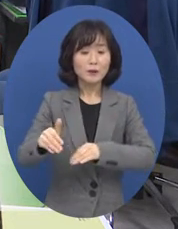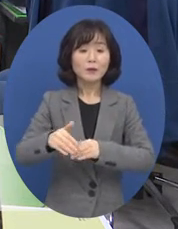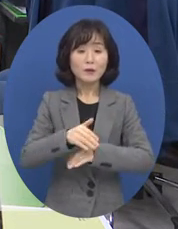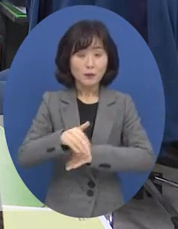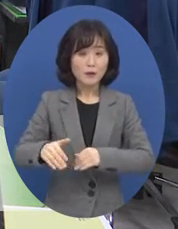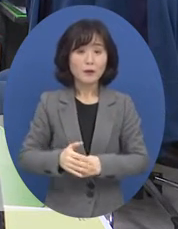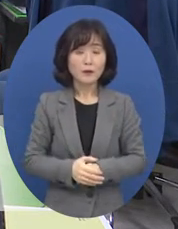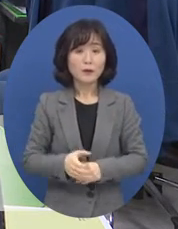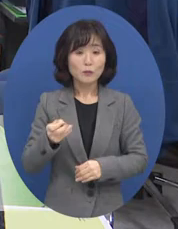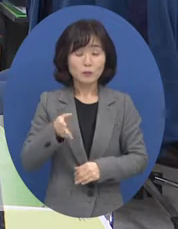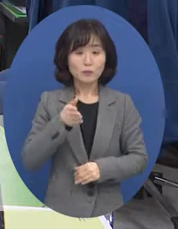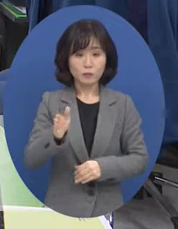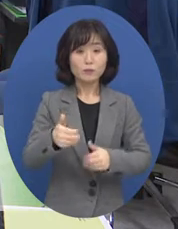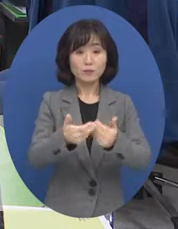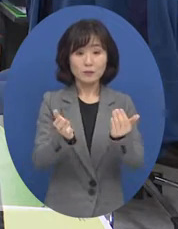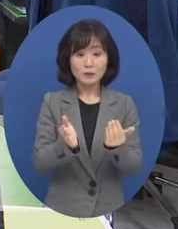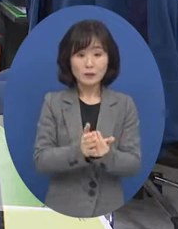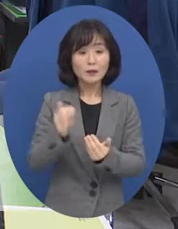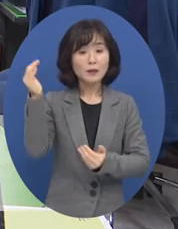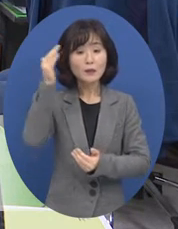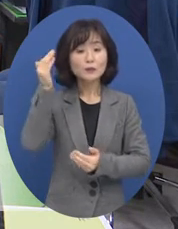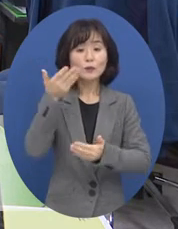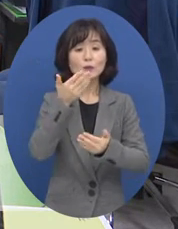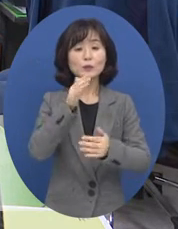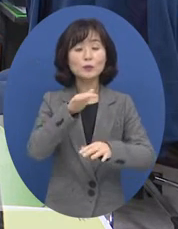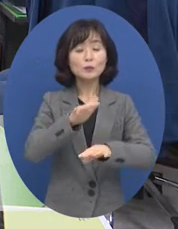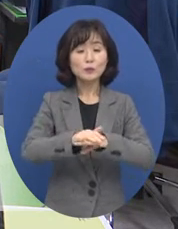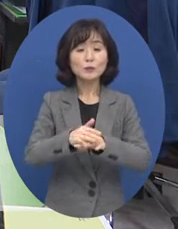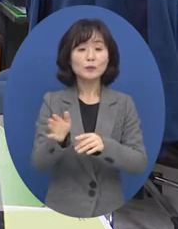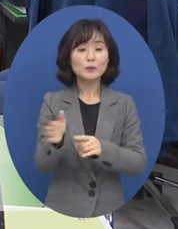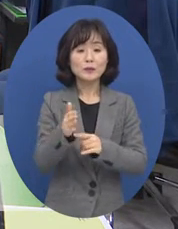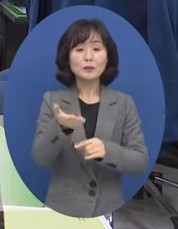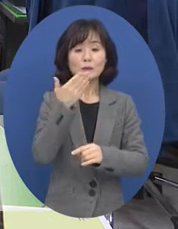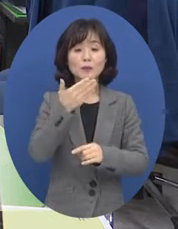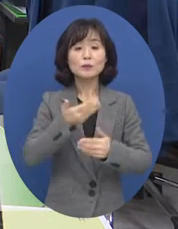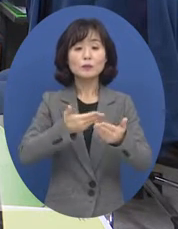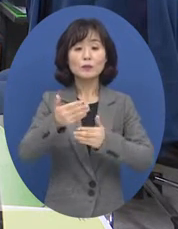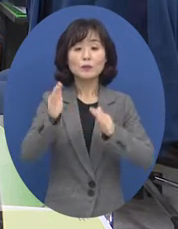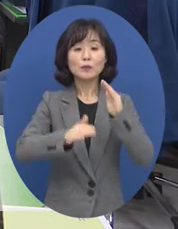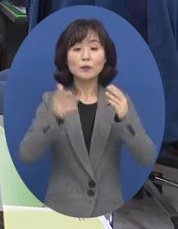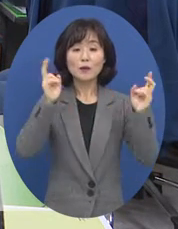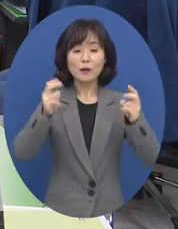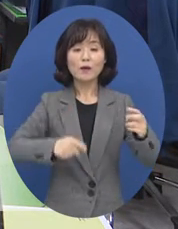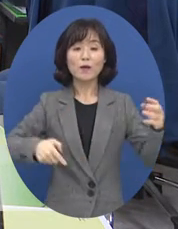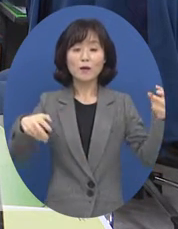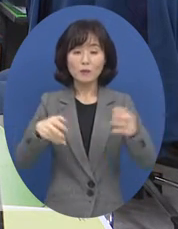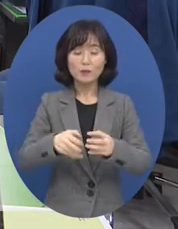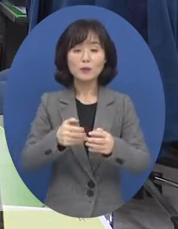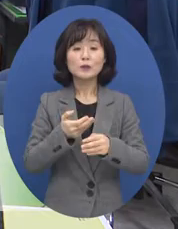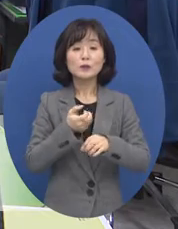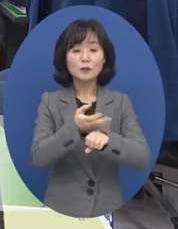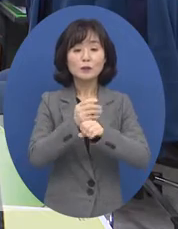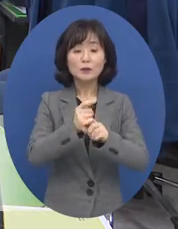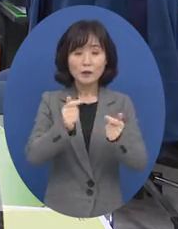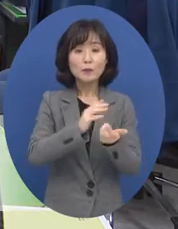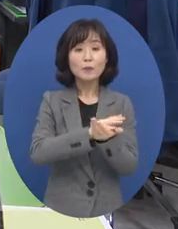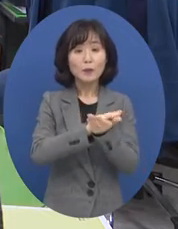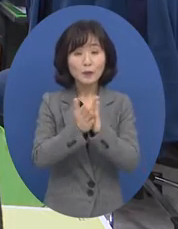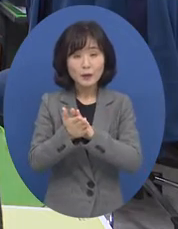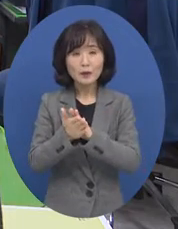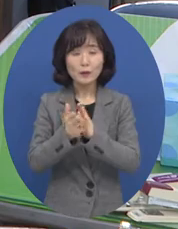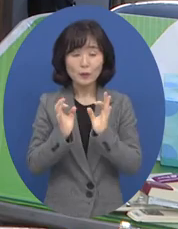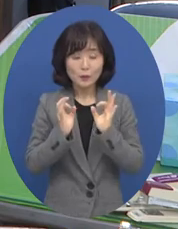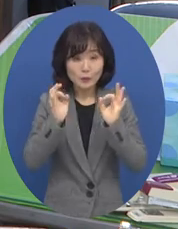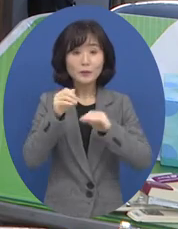사업을 전문기관인 한국 농수산식품유통공사와 협업하여 수출 다변화에 최선을 다할